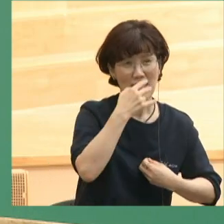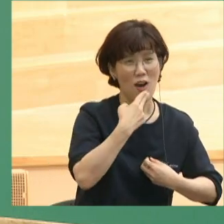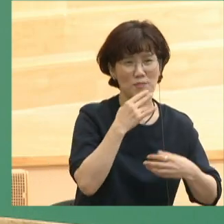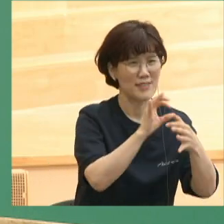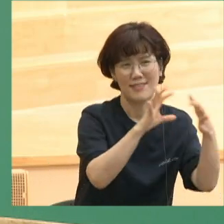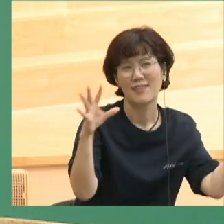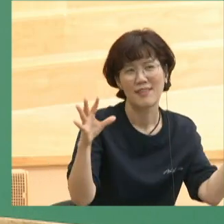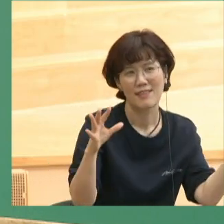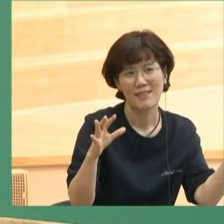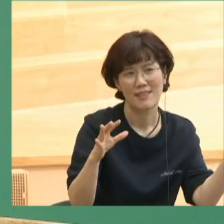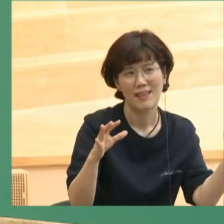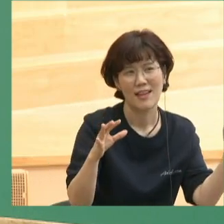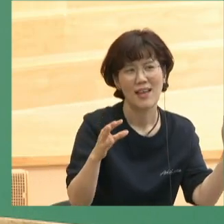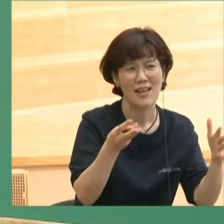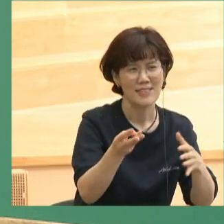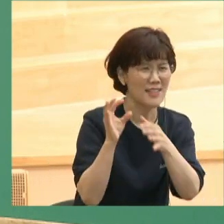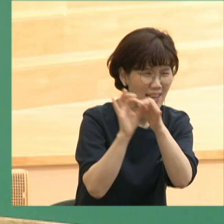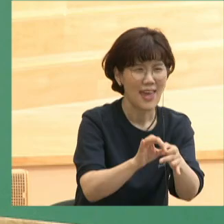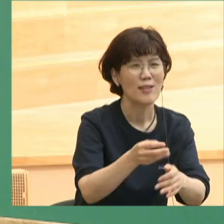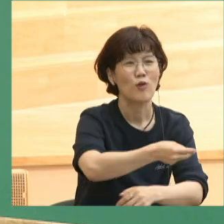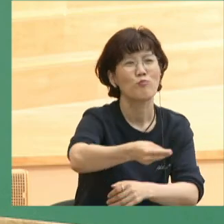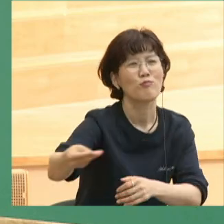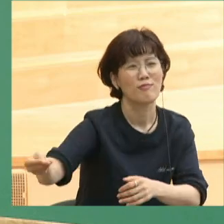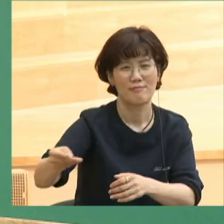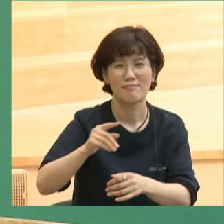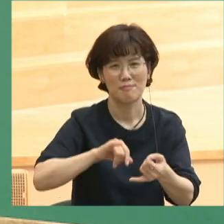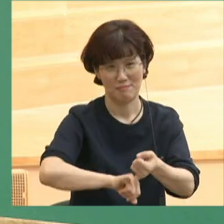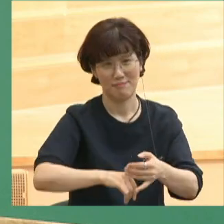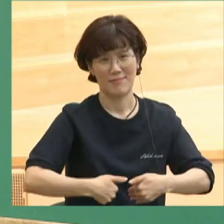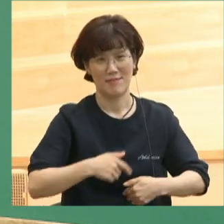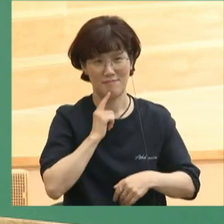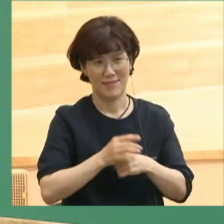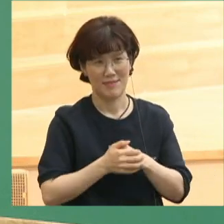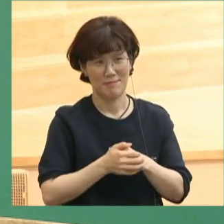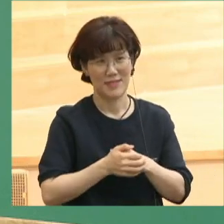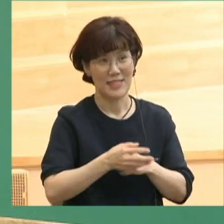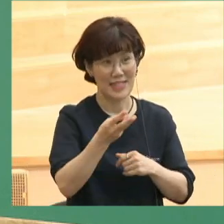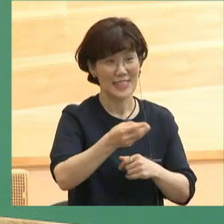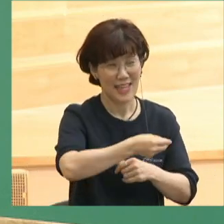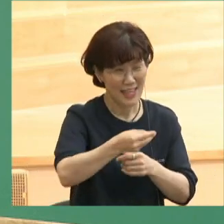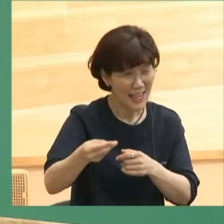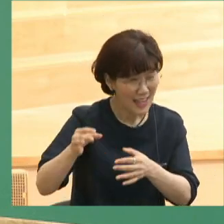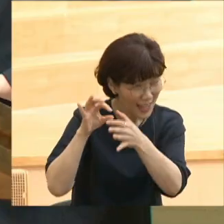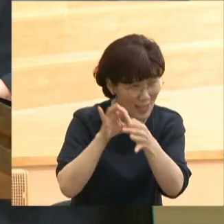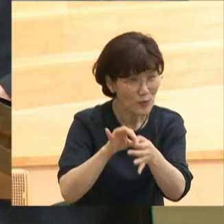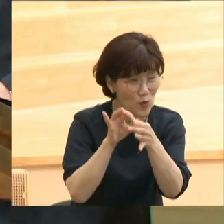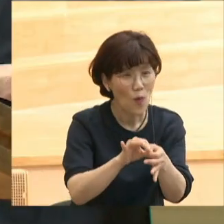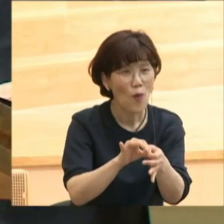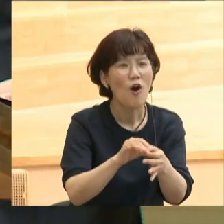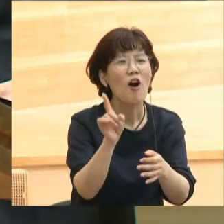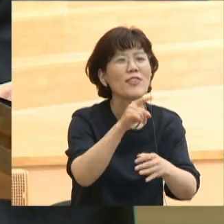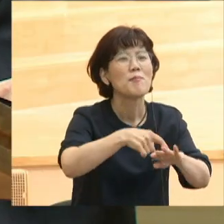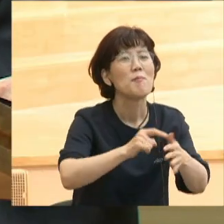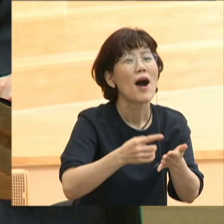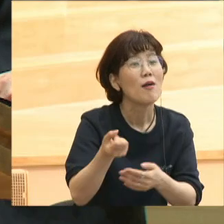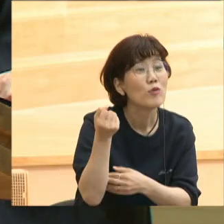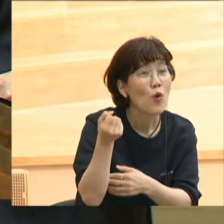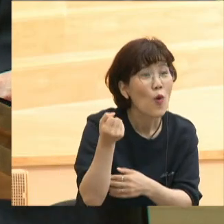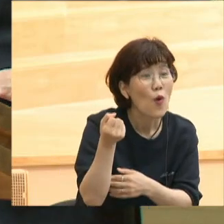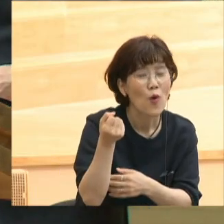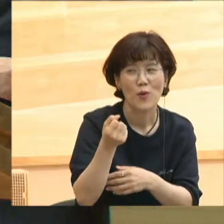중요하지 않아. 씨는 계속 뿌려야 돼. 계속. 분명한 것은 씨는 계속 뿌려야 되는데 어떤 마음 뿌리냐면 같이